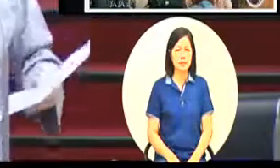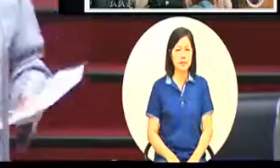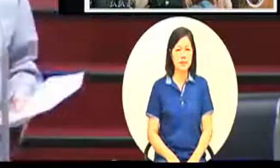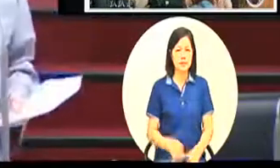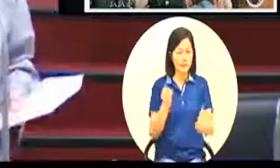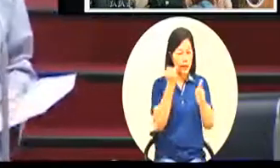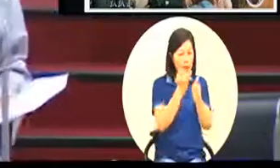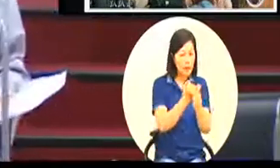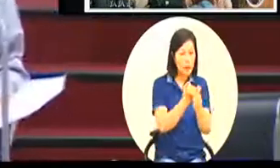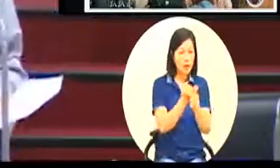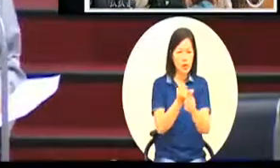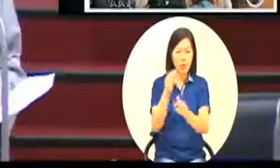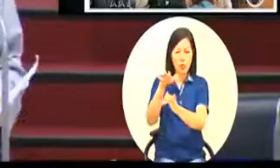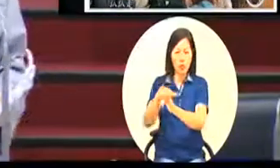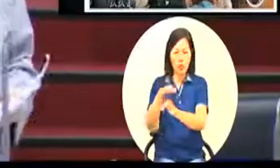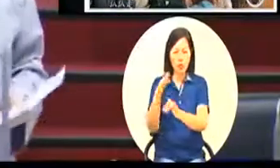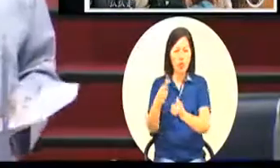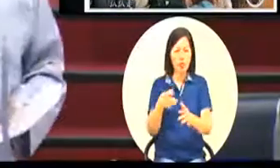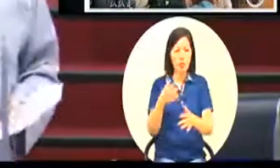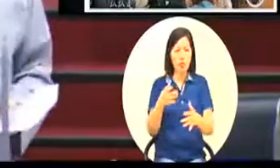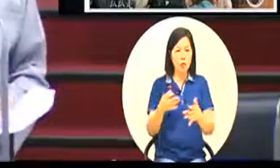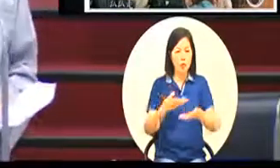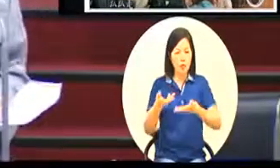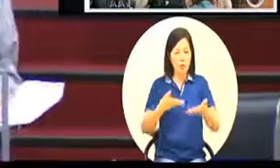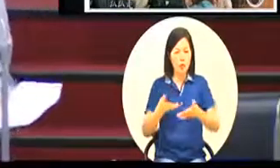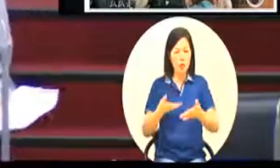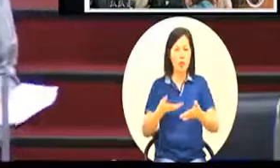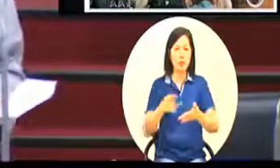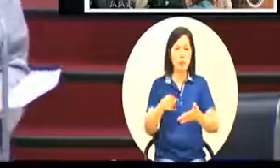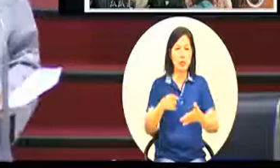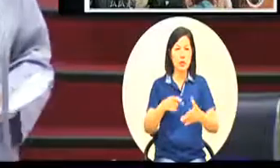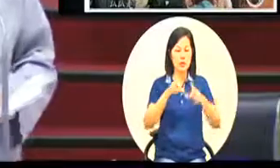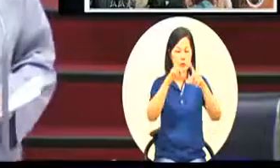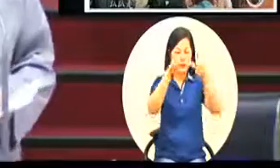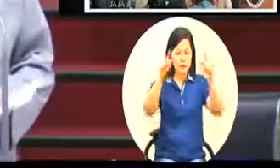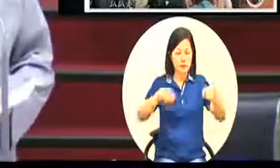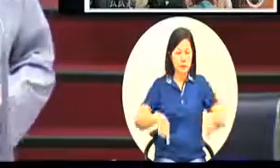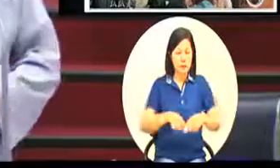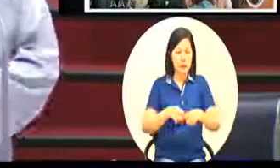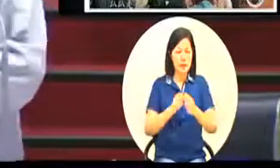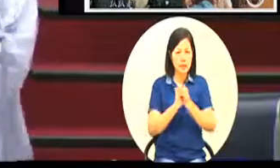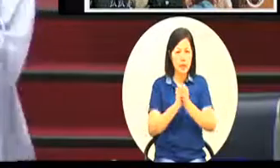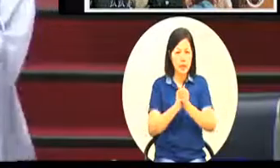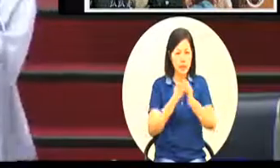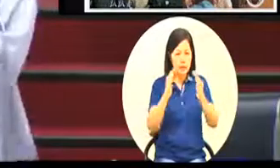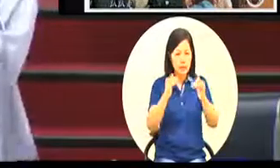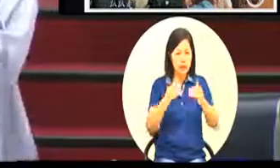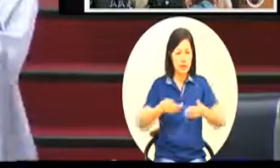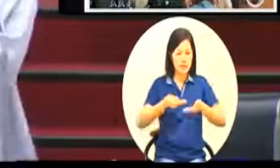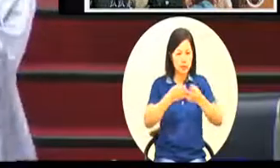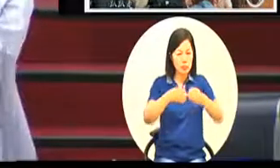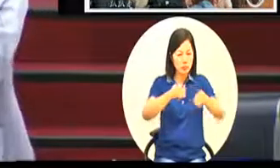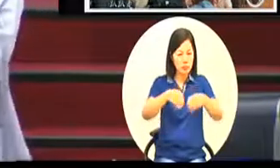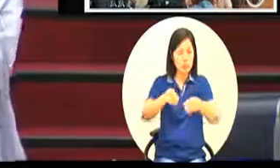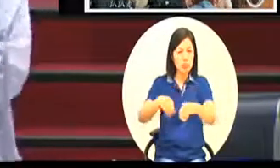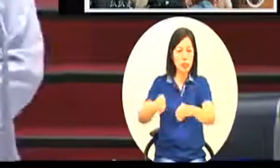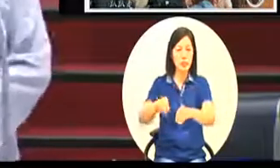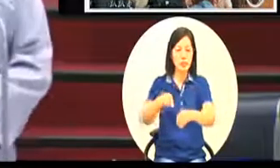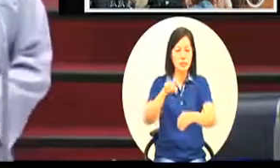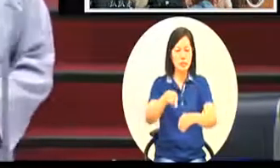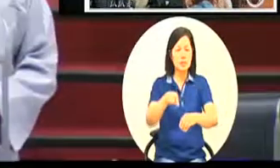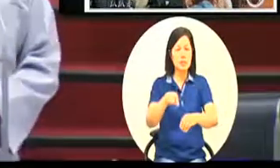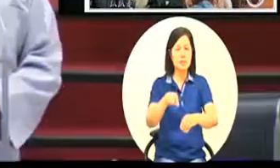政府，要互你寄一寡挽联啦，寄一寡中等贺礼啦。迄讲迄有